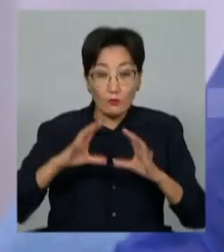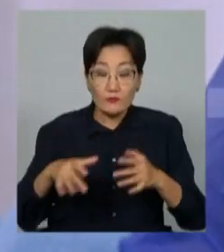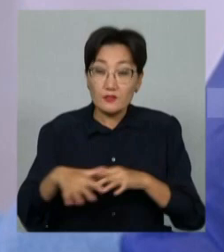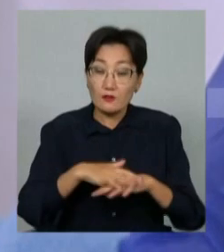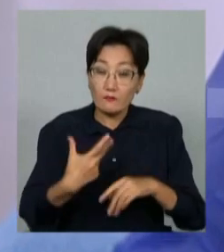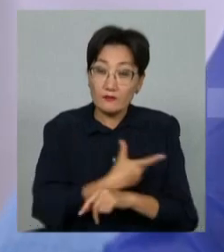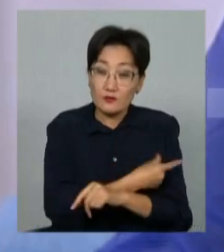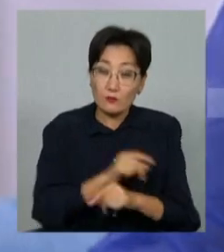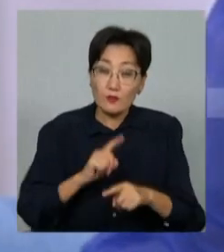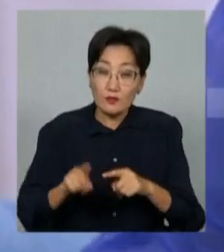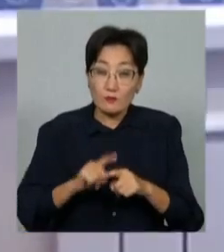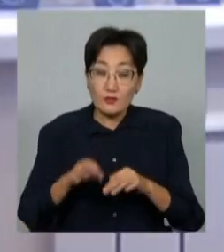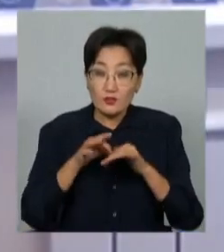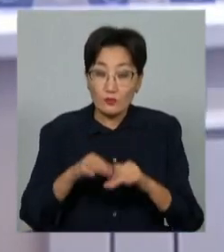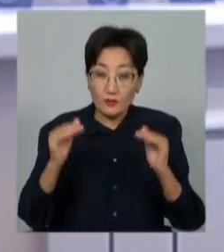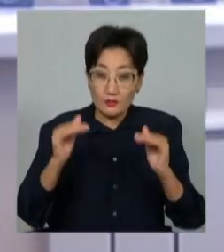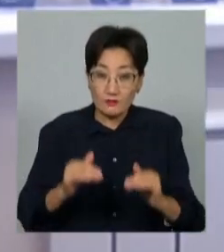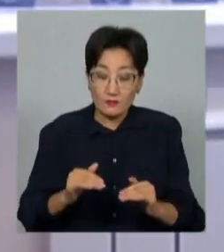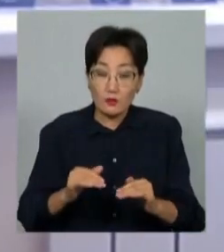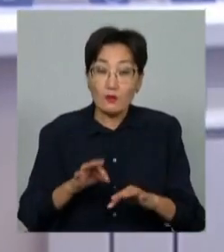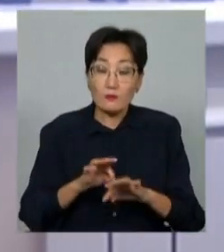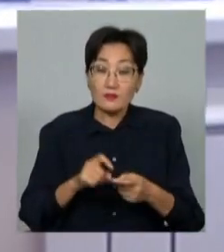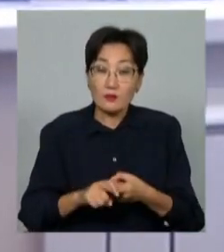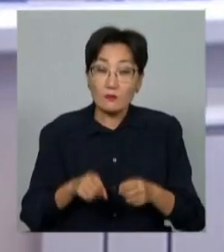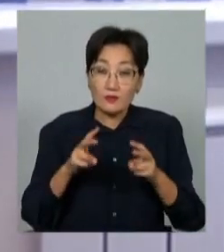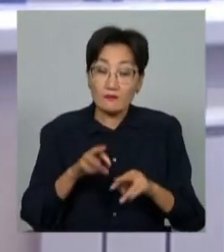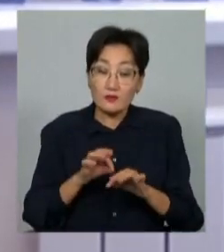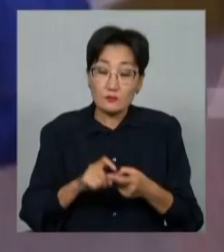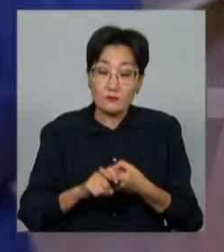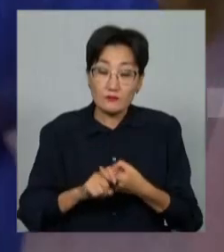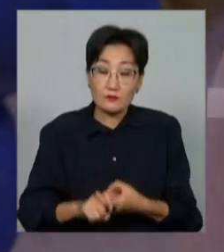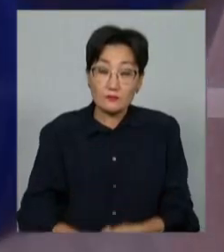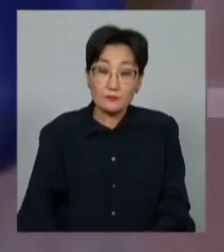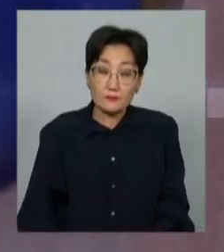массовая вакцинация, скорее всего, приведет к снижению агрессивности и опасности коронавируса.